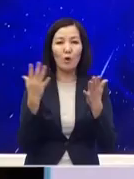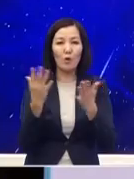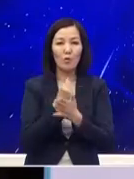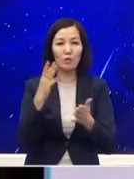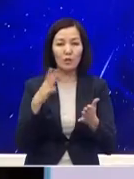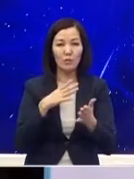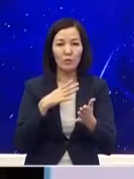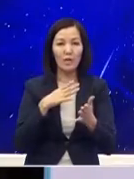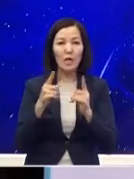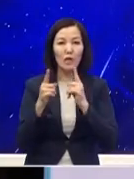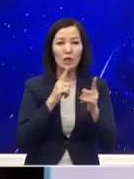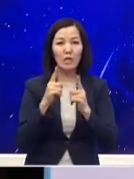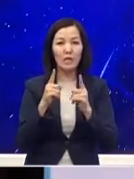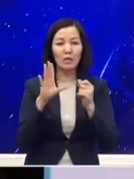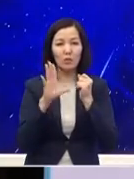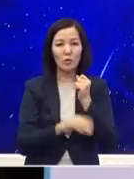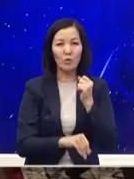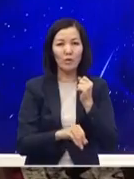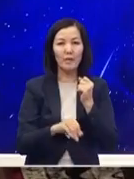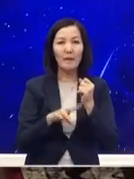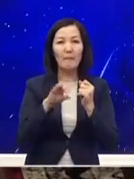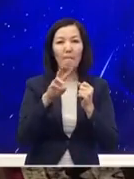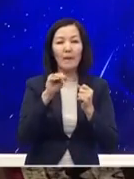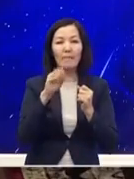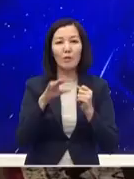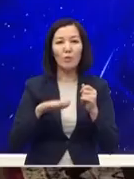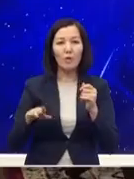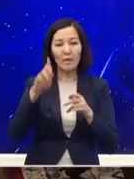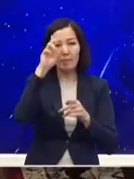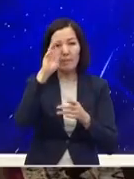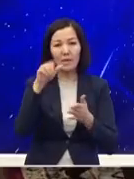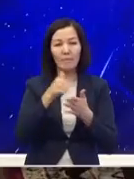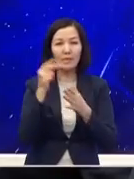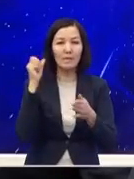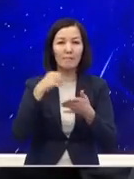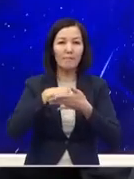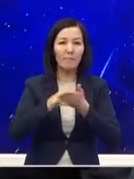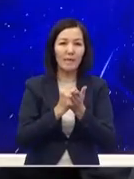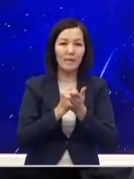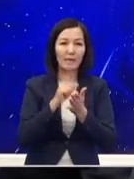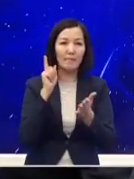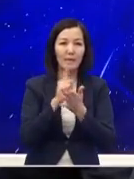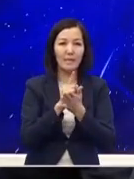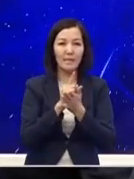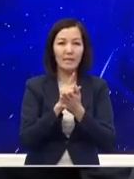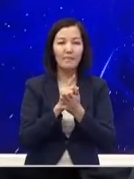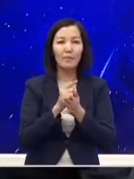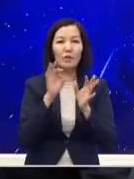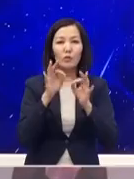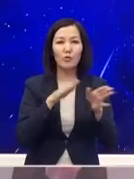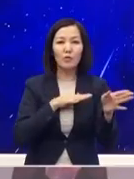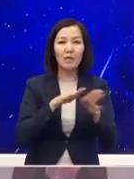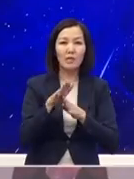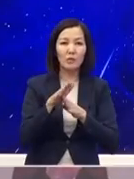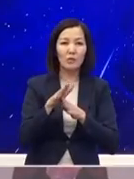қол жеткізіп отыр. Селекторлық жиыннан соң Асқар Мамин өңірлерге мемлекет басшысының белгілеген